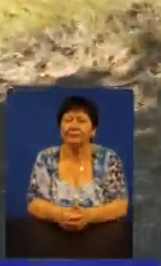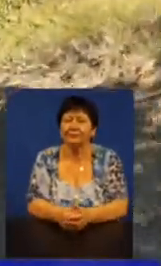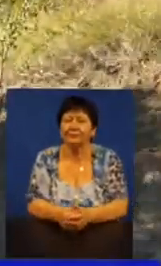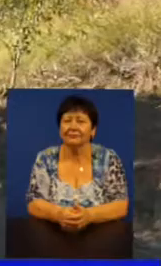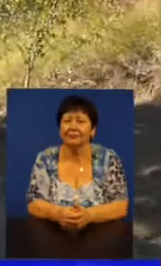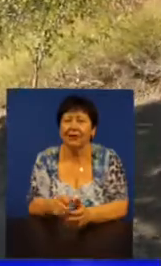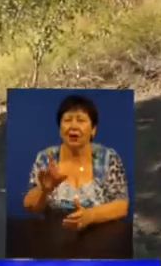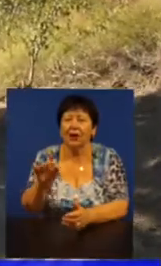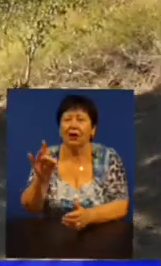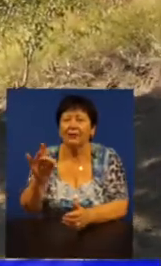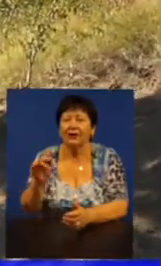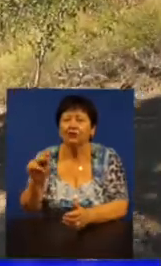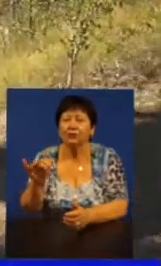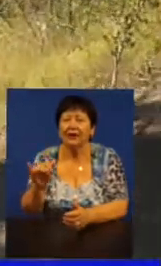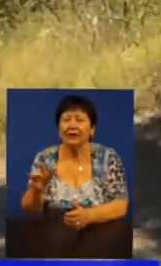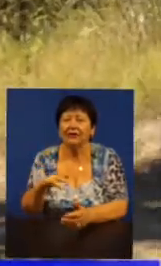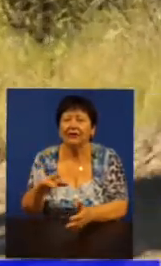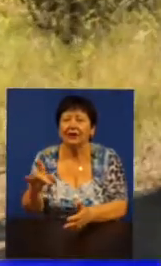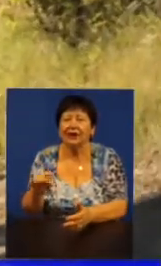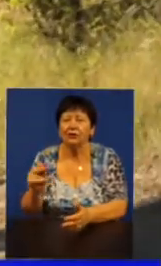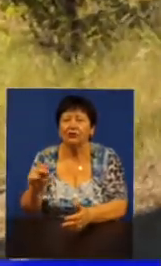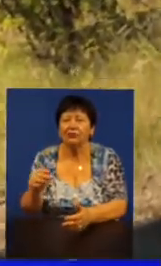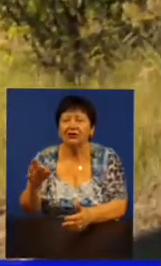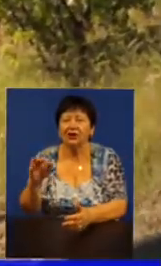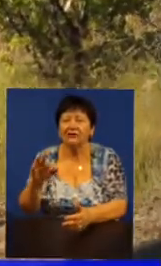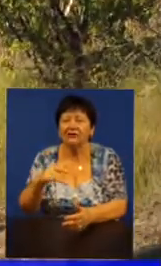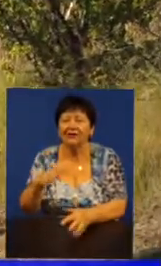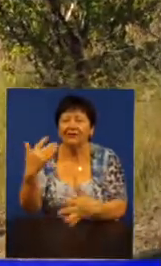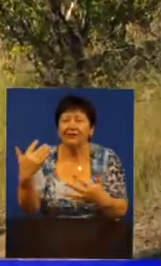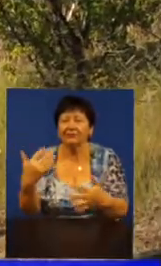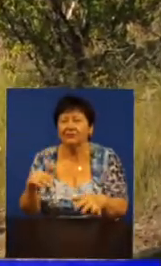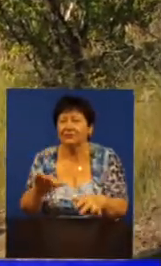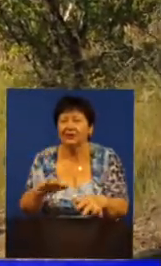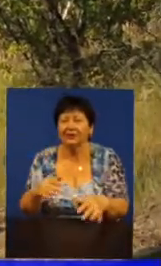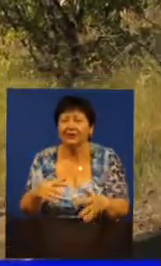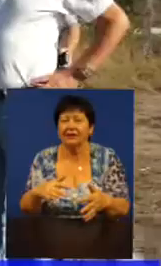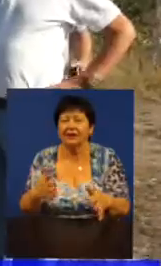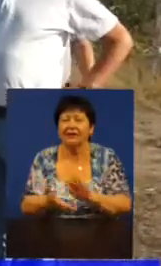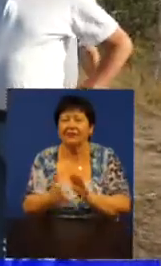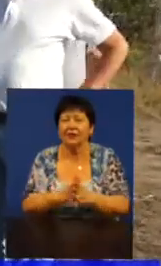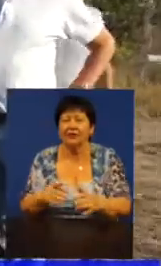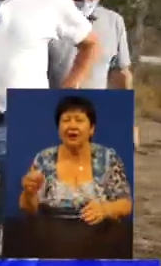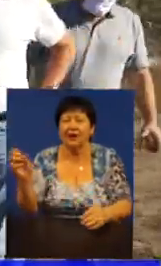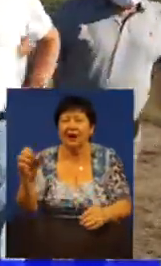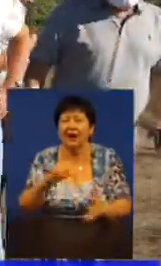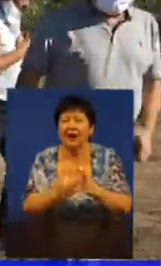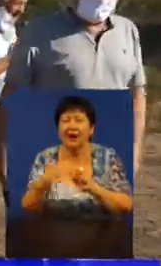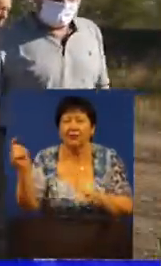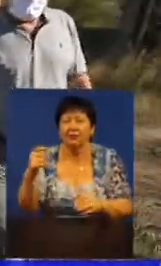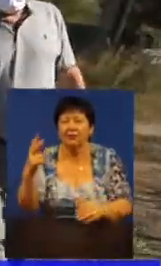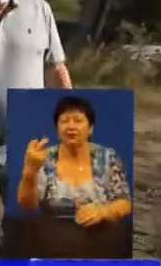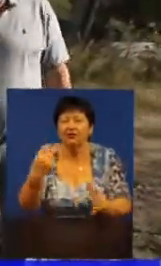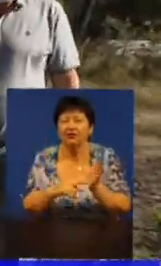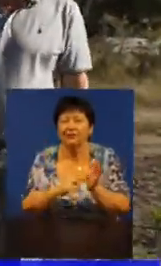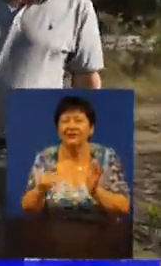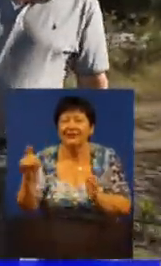Agricultorul Roman Ciumeică din satul Ialpujeni, raionul Cimișlia, este dezamăgit de situația în agricultură. 270 de hectare de